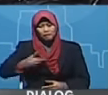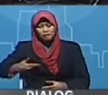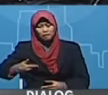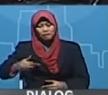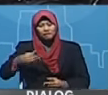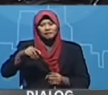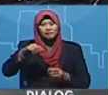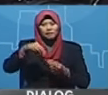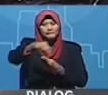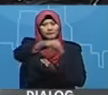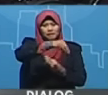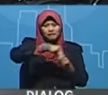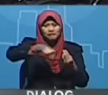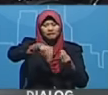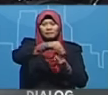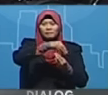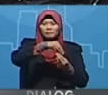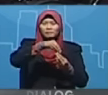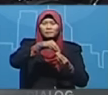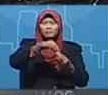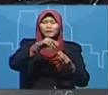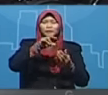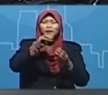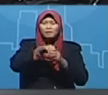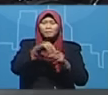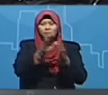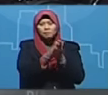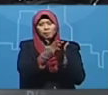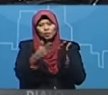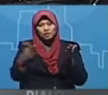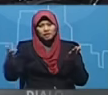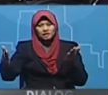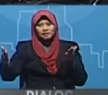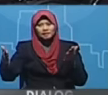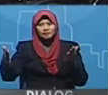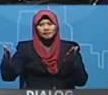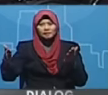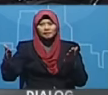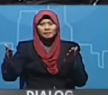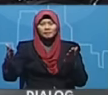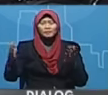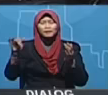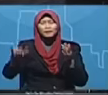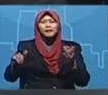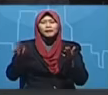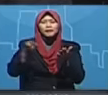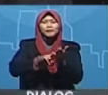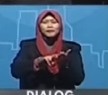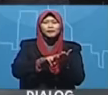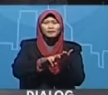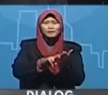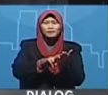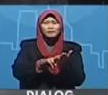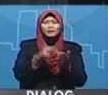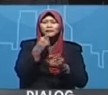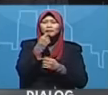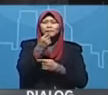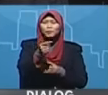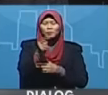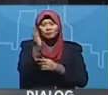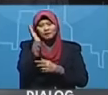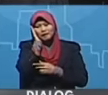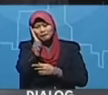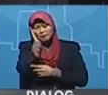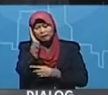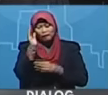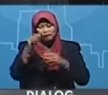Madinah. Di dalam brosur tersebut dicatatkan, ini sebenarnya memang syarikat yang berdaftar pun. Dia sebutkan penginapan